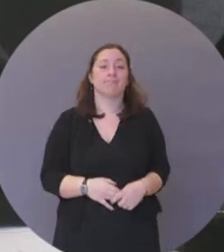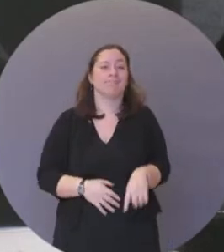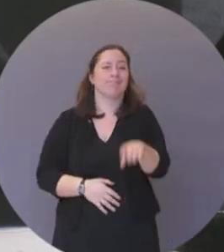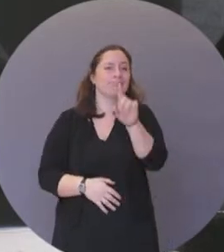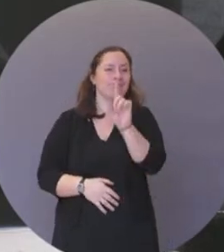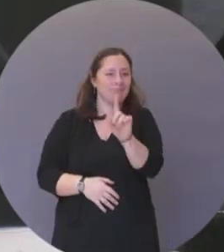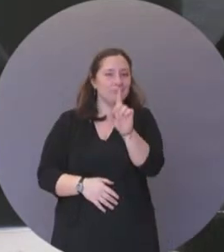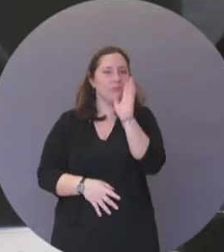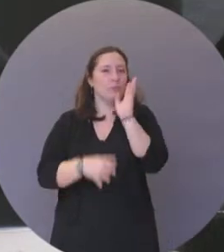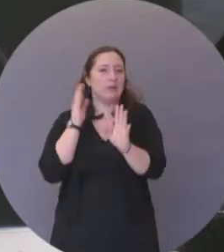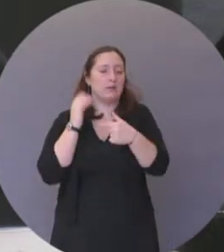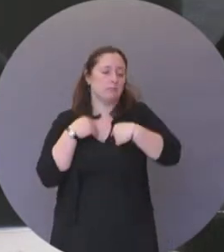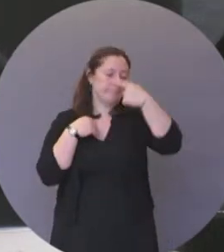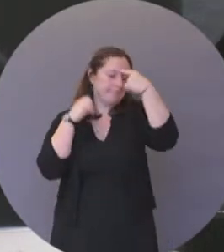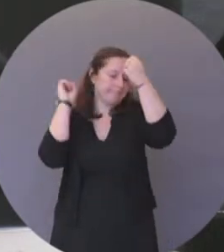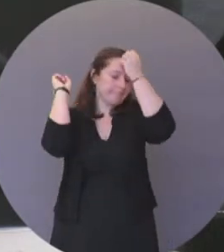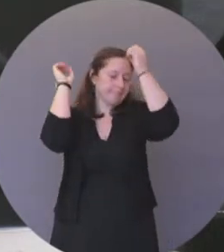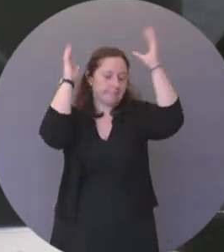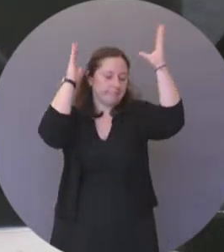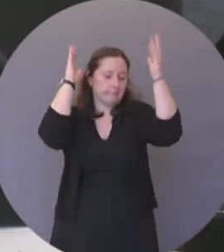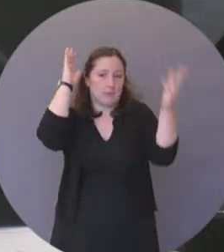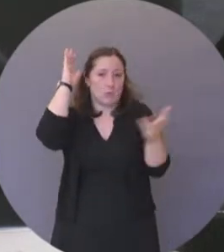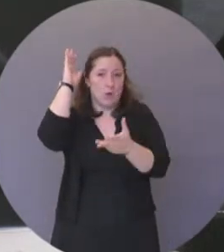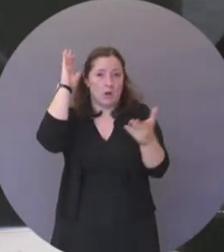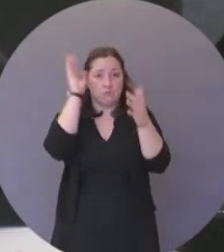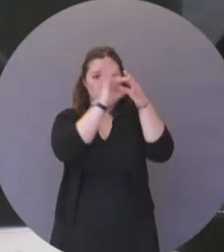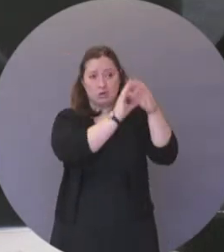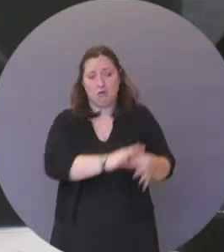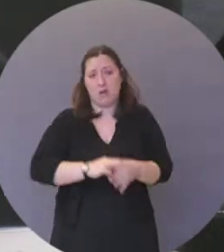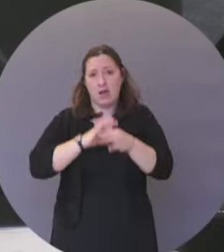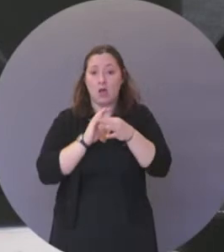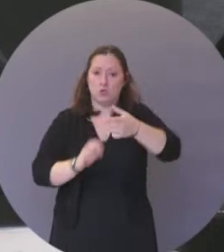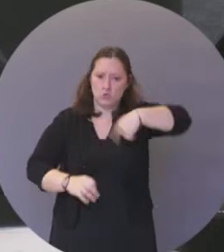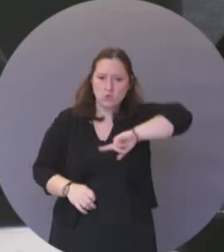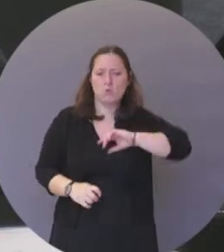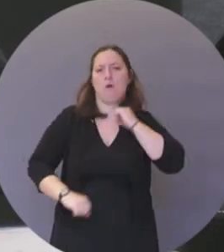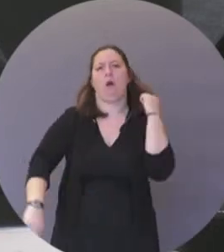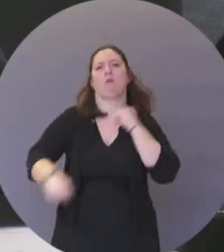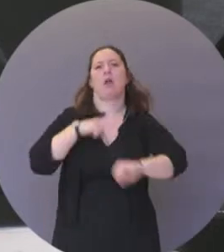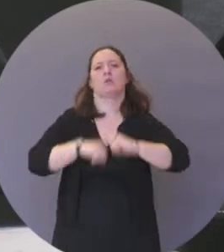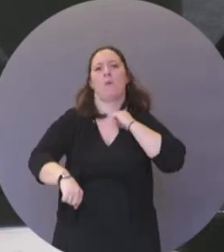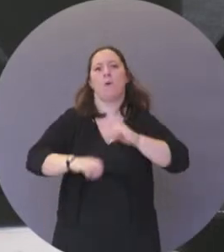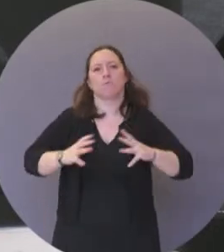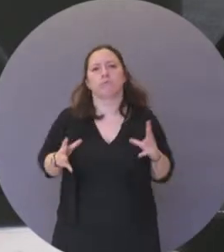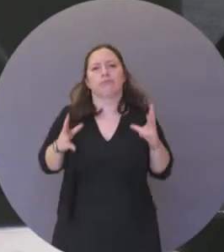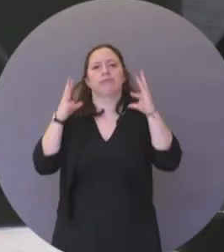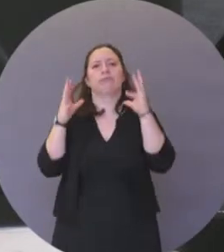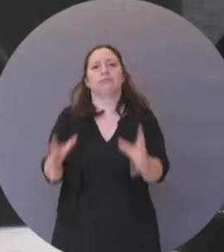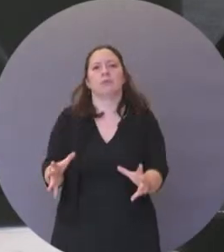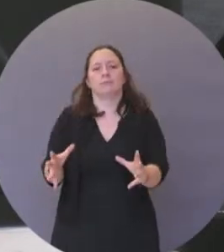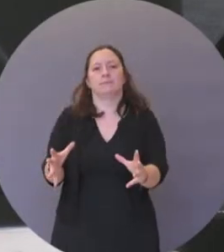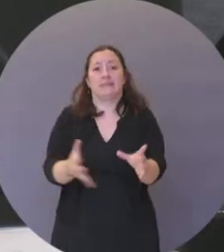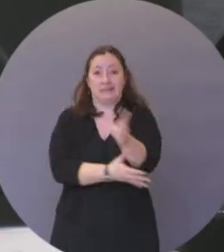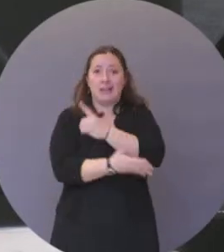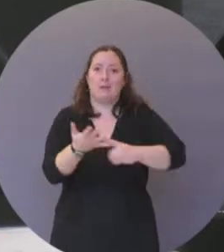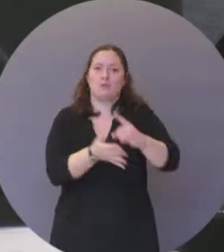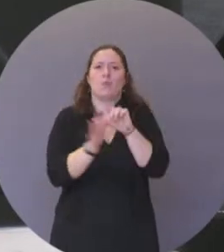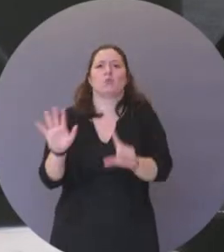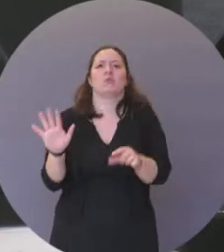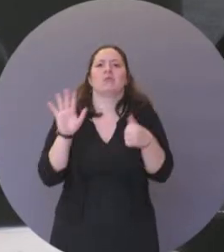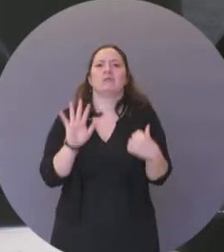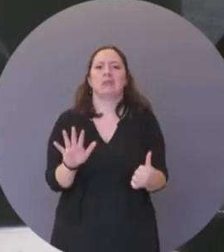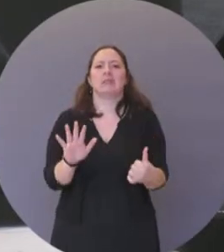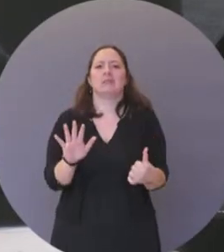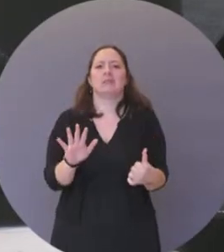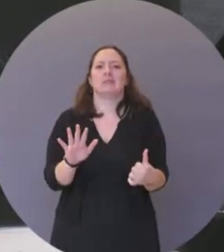d'avoir la faiblesse de penser que c'est aussi dû à nos politiques volontaristes mises en place par le département et qui remplit les